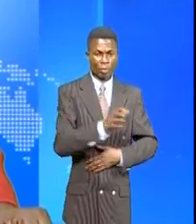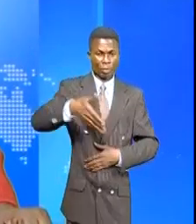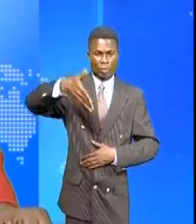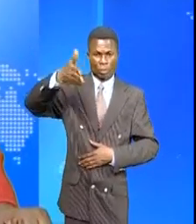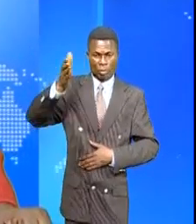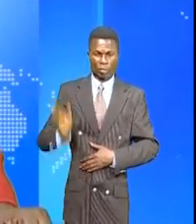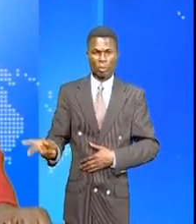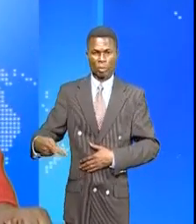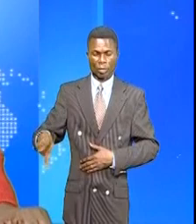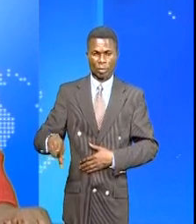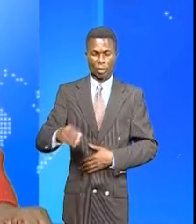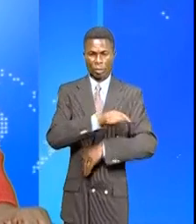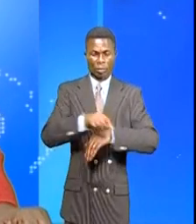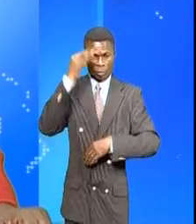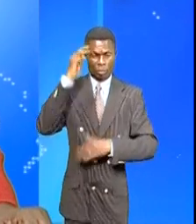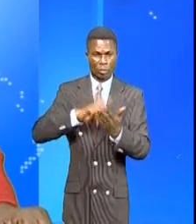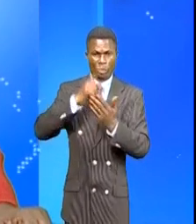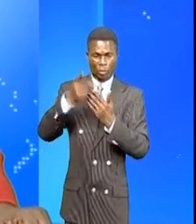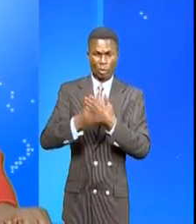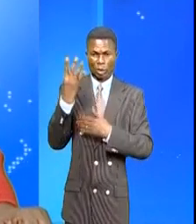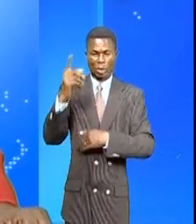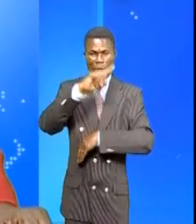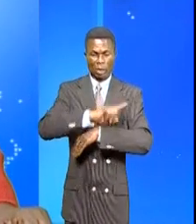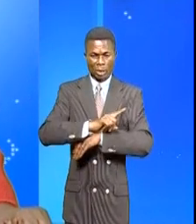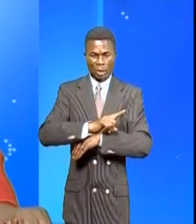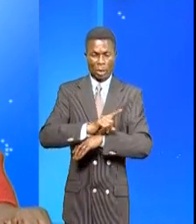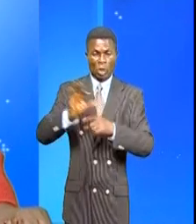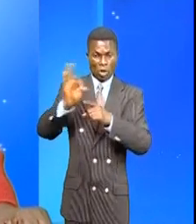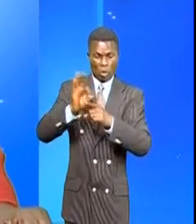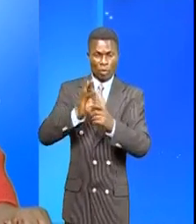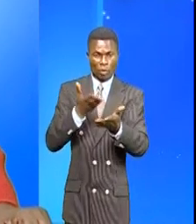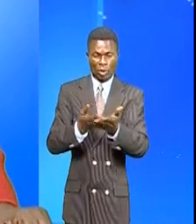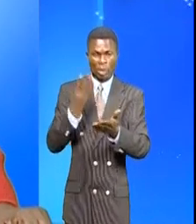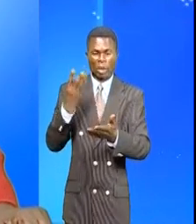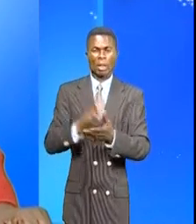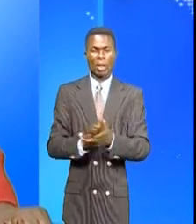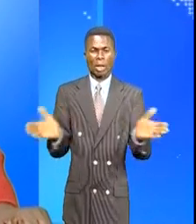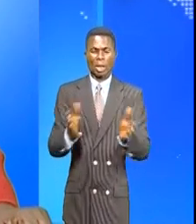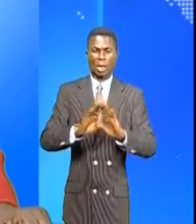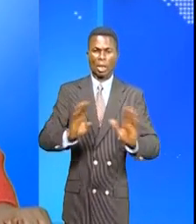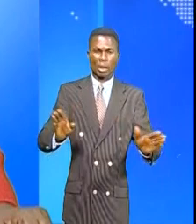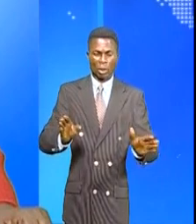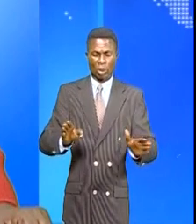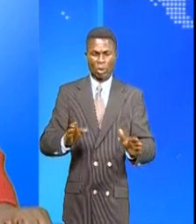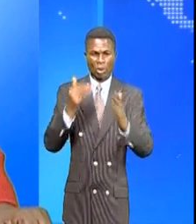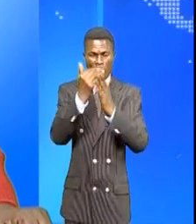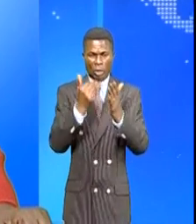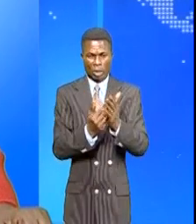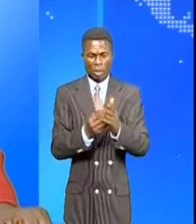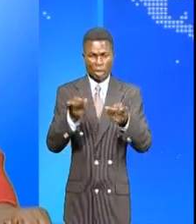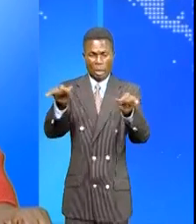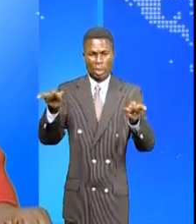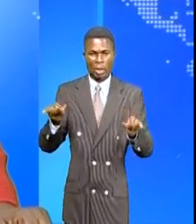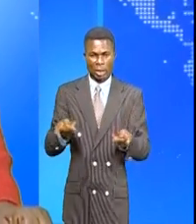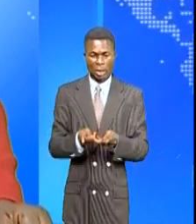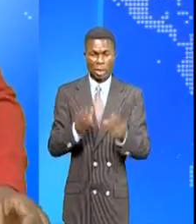experts provinciaux du ministère du Plan ont pendant 4 jours renforcé leurs capacités sur la contextualisation et la localisation